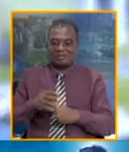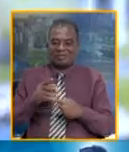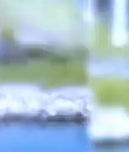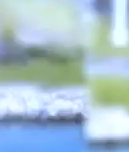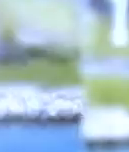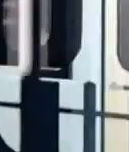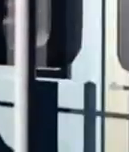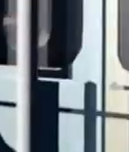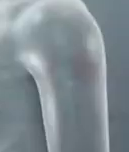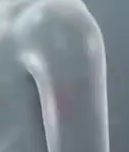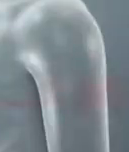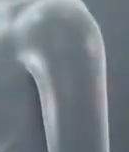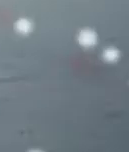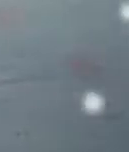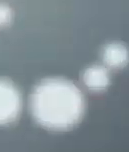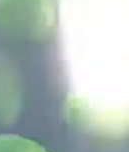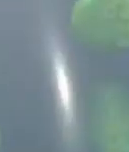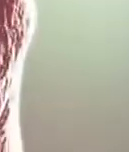barrières.